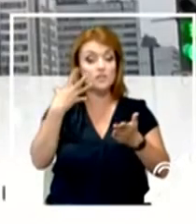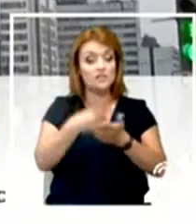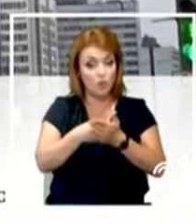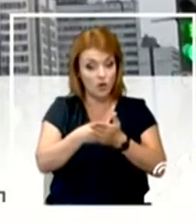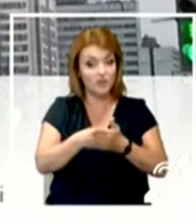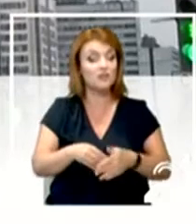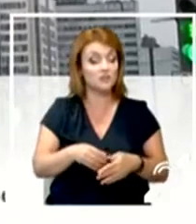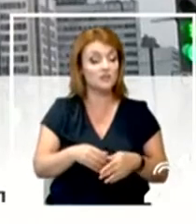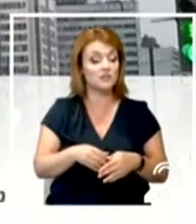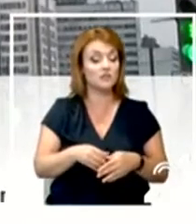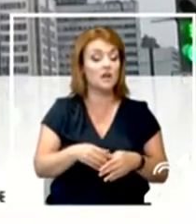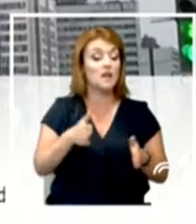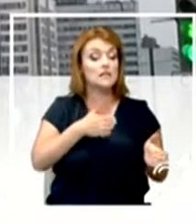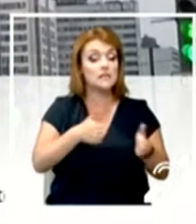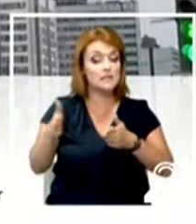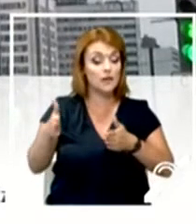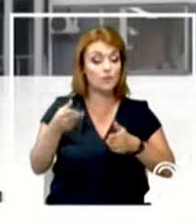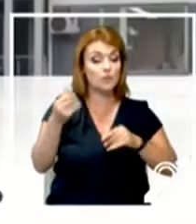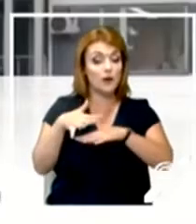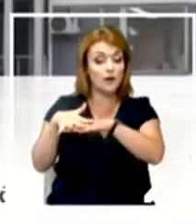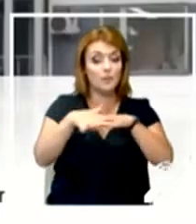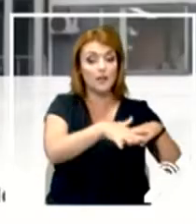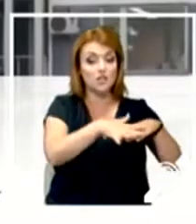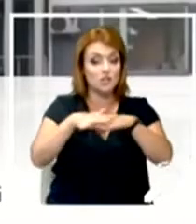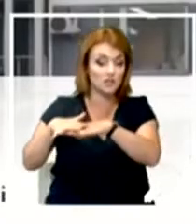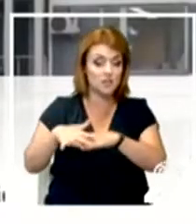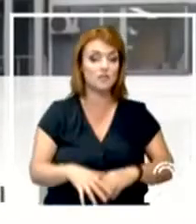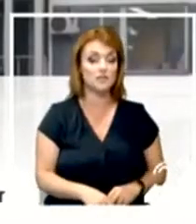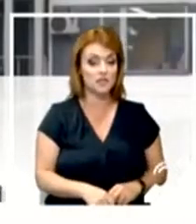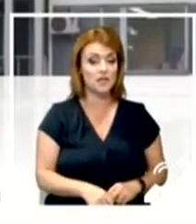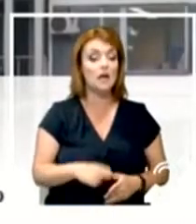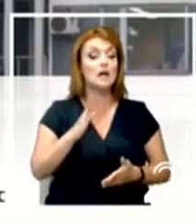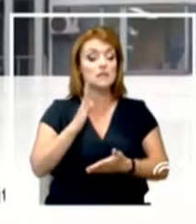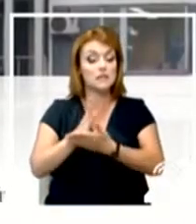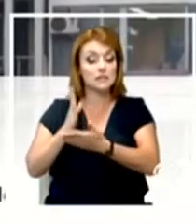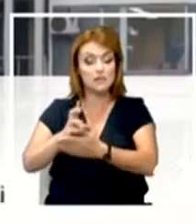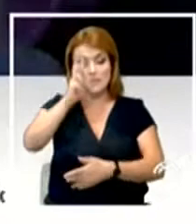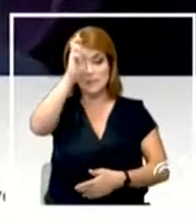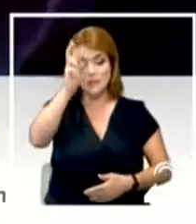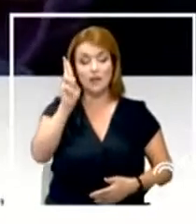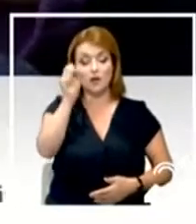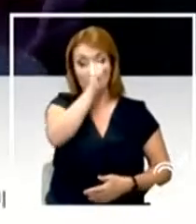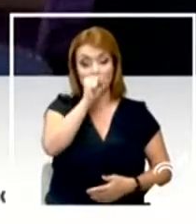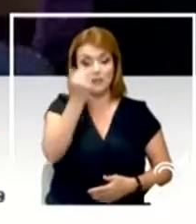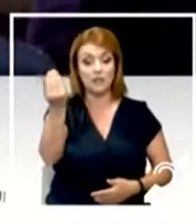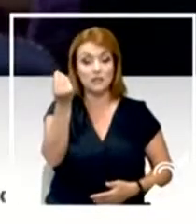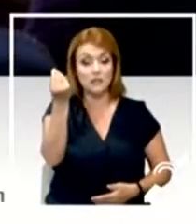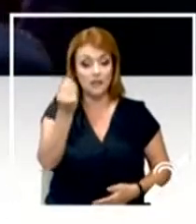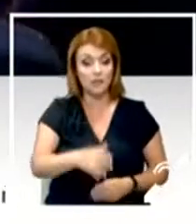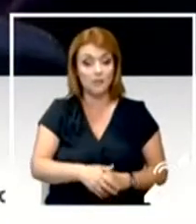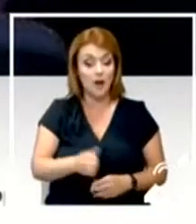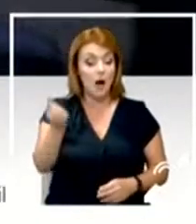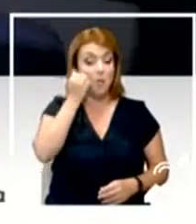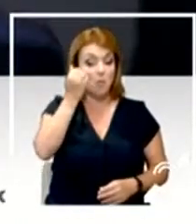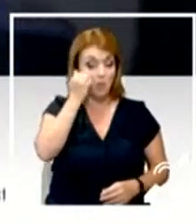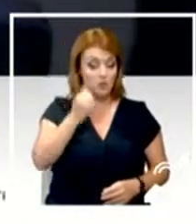băncile rusești și pe clienții lor de presiunile și sancțiunile externe. Unele țări au înghețat fonduri rusești, iar Moscova a anunțat că